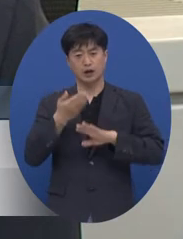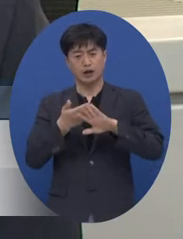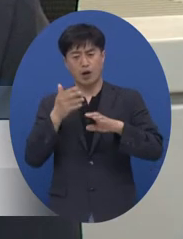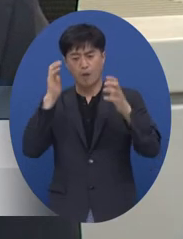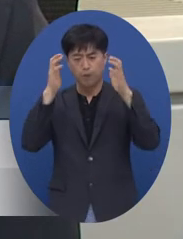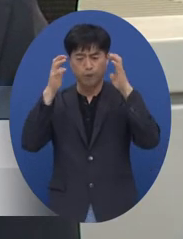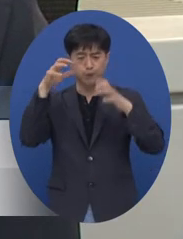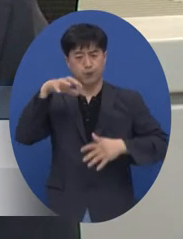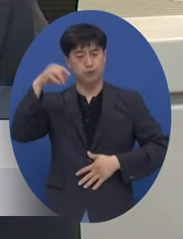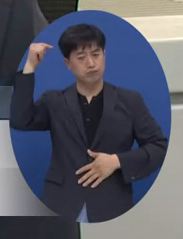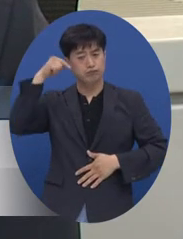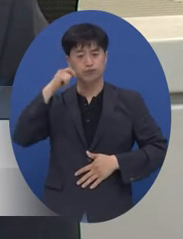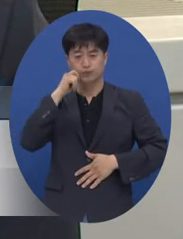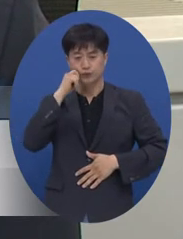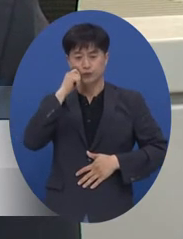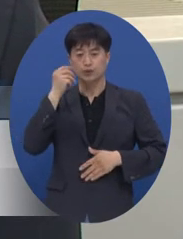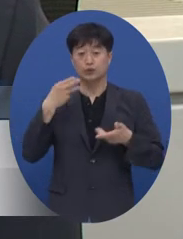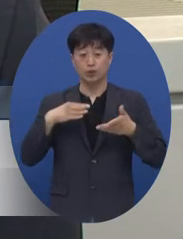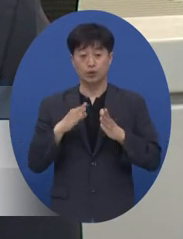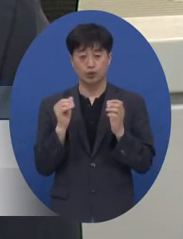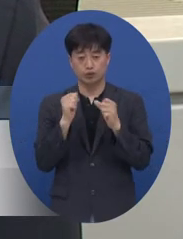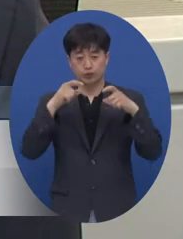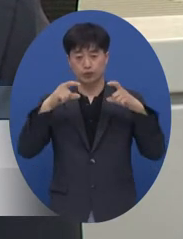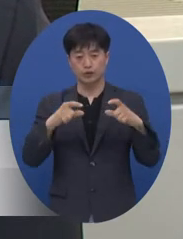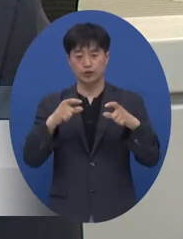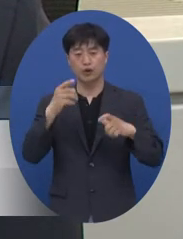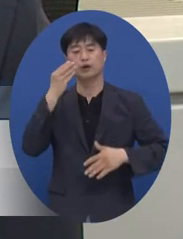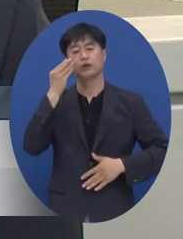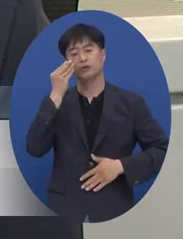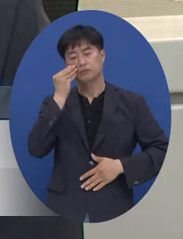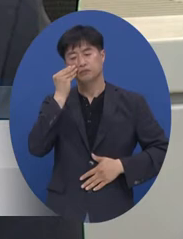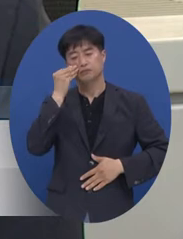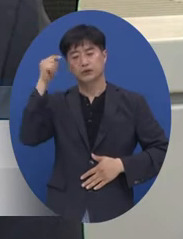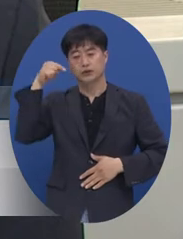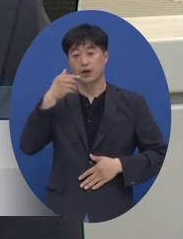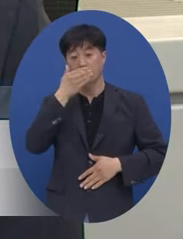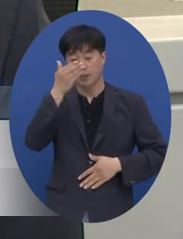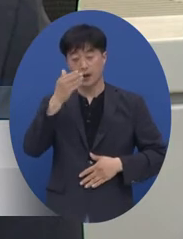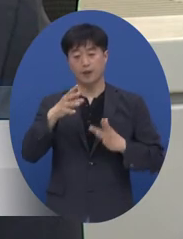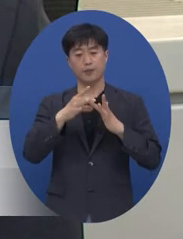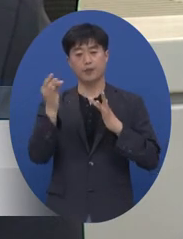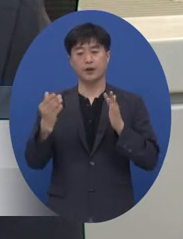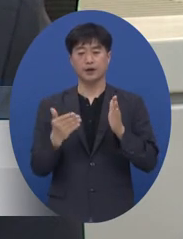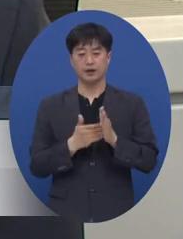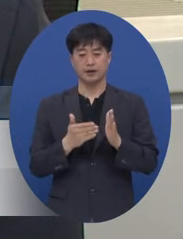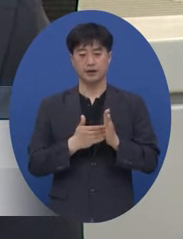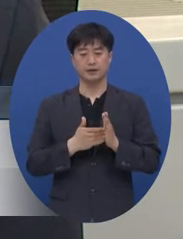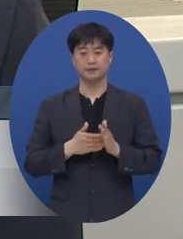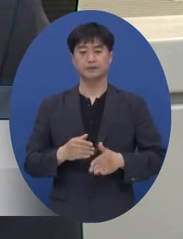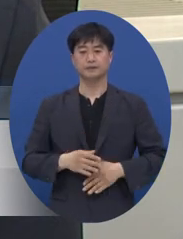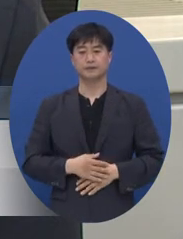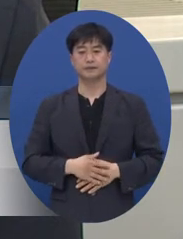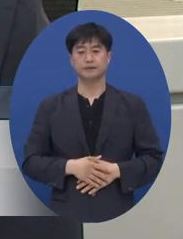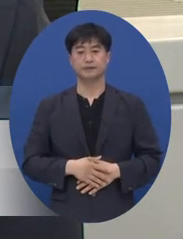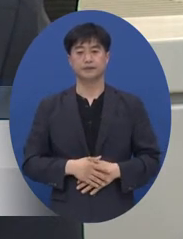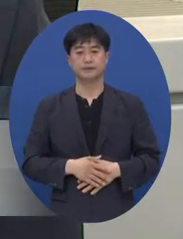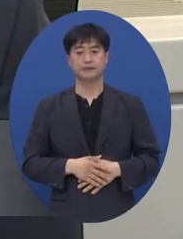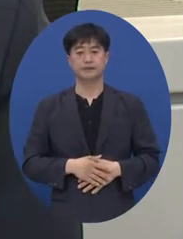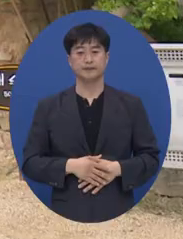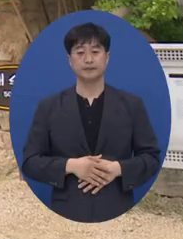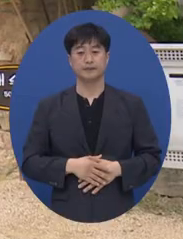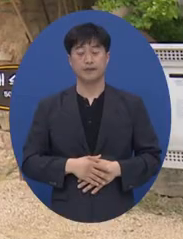했구요 그 다음에 어떤 다른 복잡한 곳에서 느끼지 못하는 변기 부품 안에 여유로움을 느낄 수 있는 것으로 선장